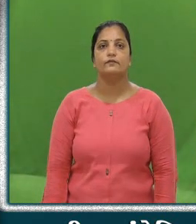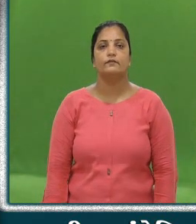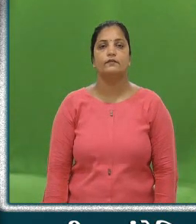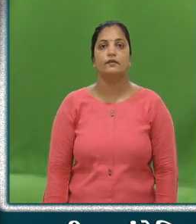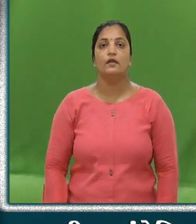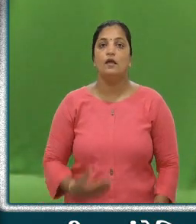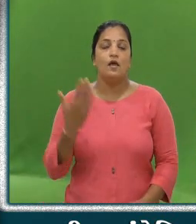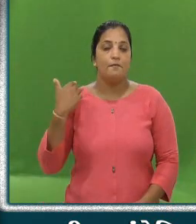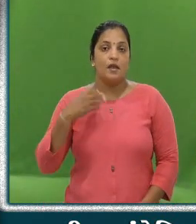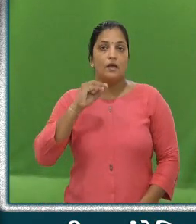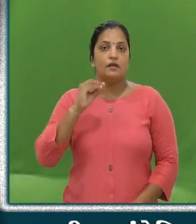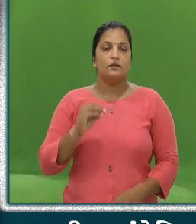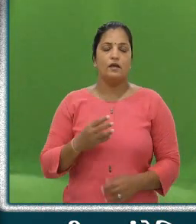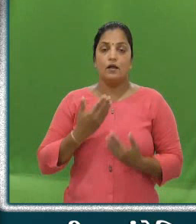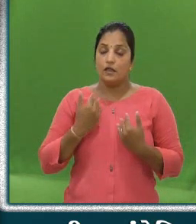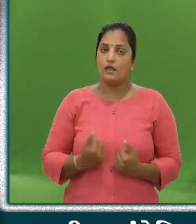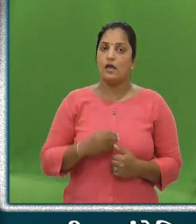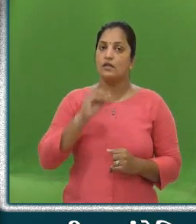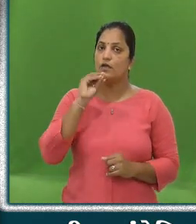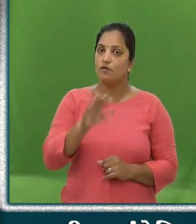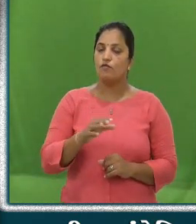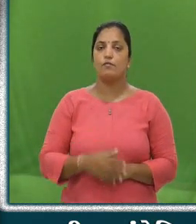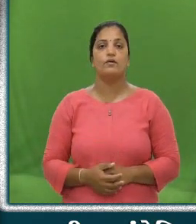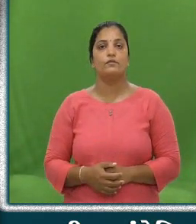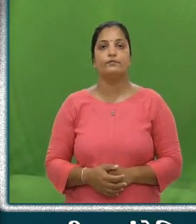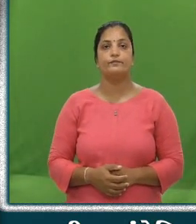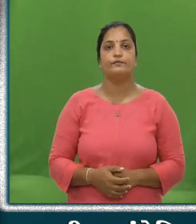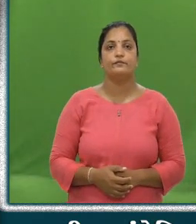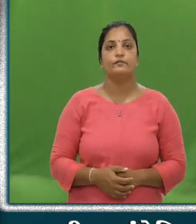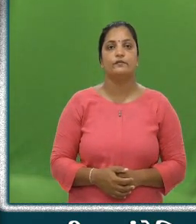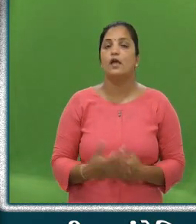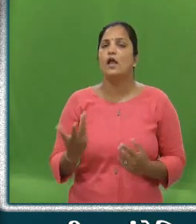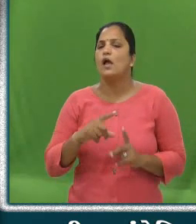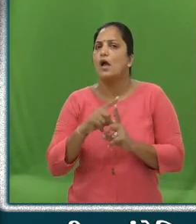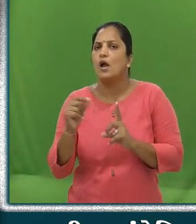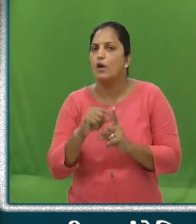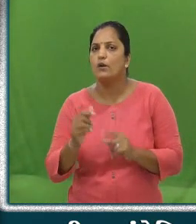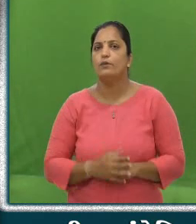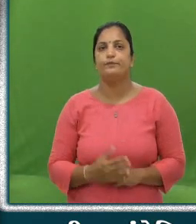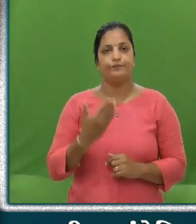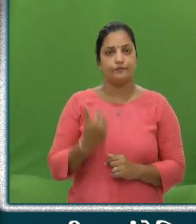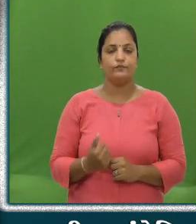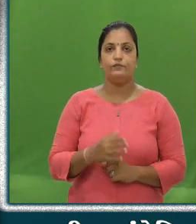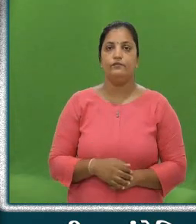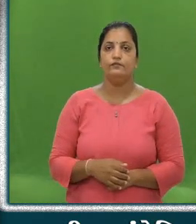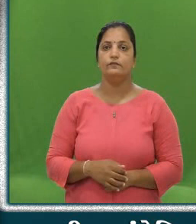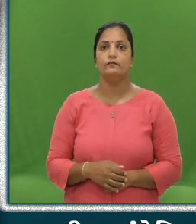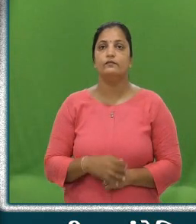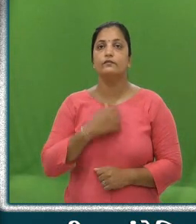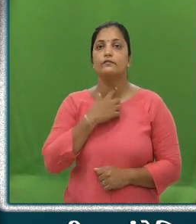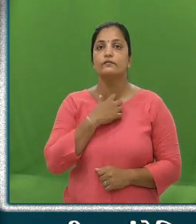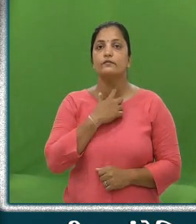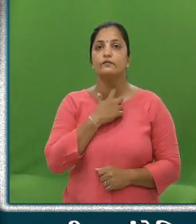હવે જે વાત કરવાની છે બરોબર અહીં જે વાત આવે છે કે શું થાય છે કે અહીં જે વાત કરી તે